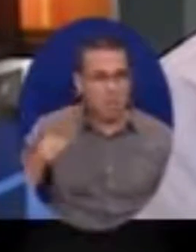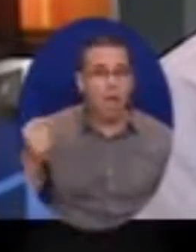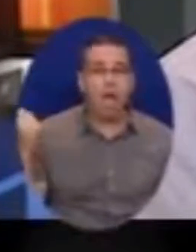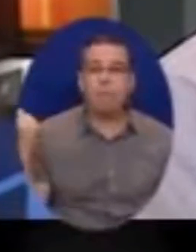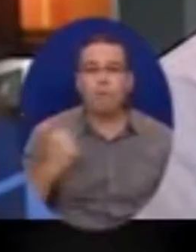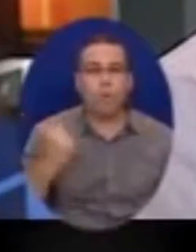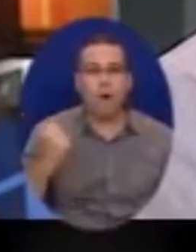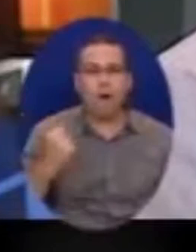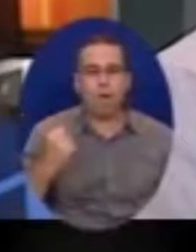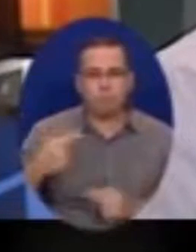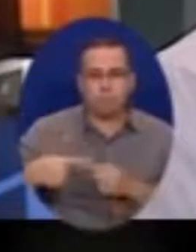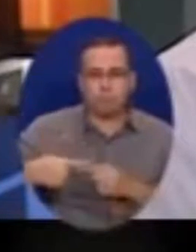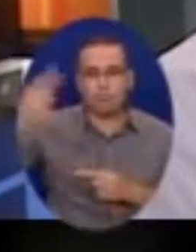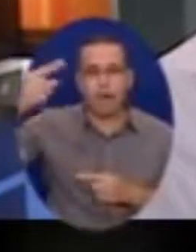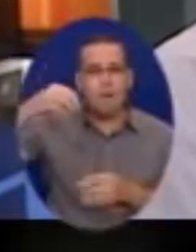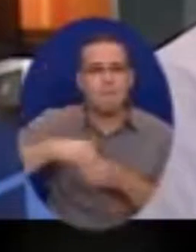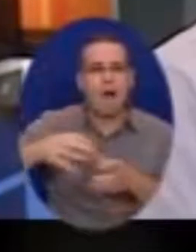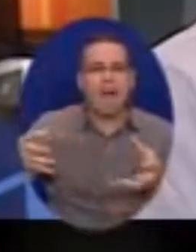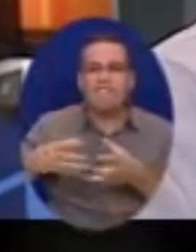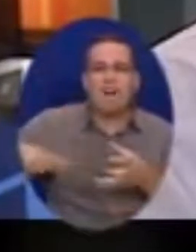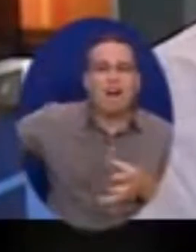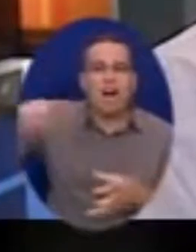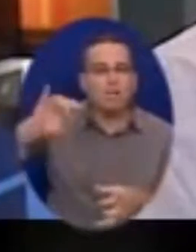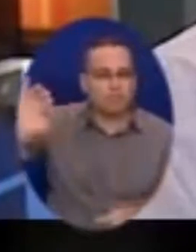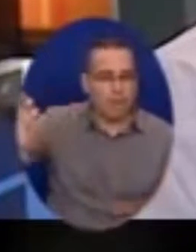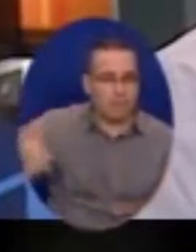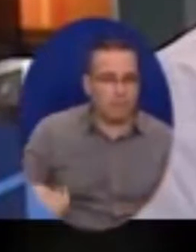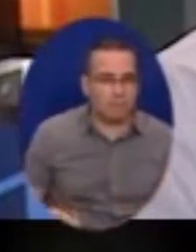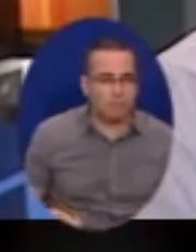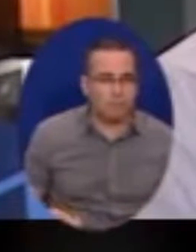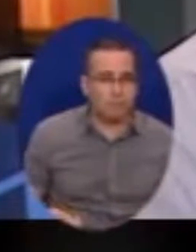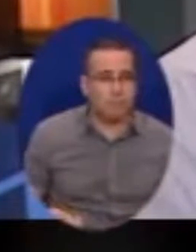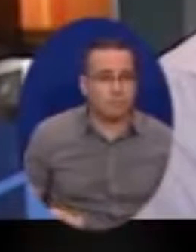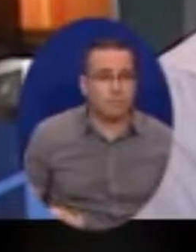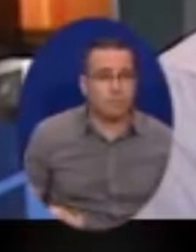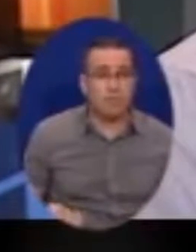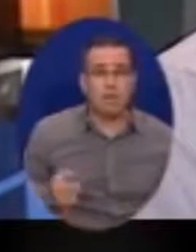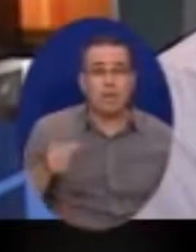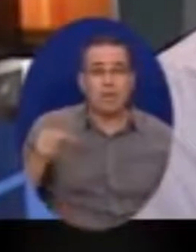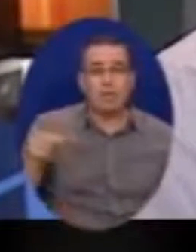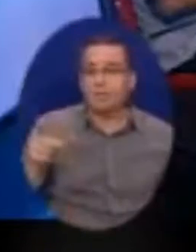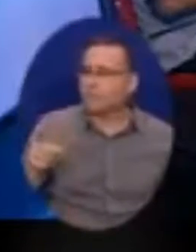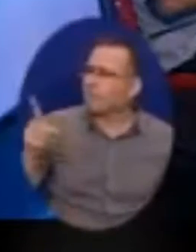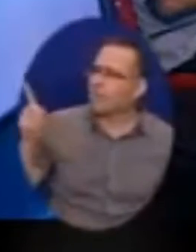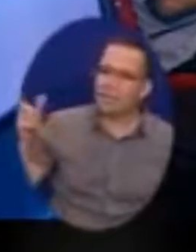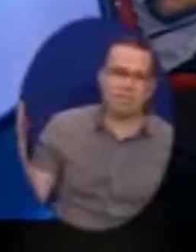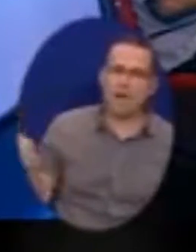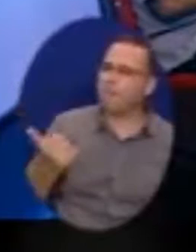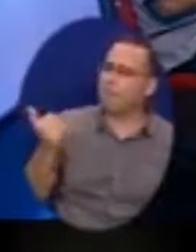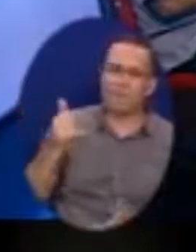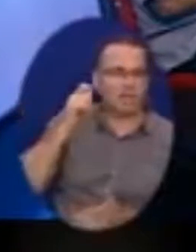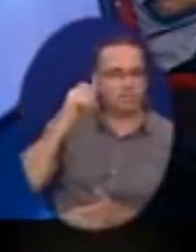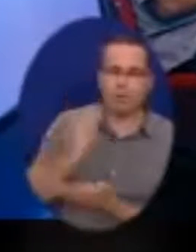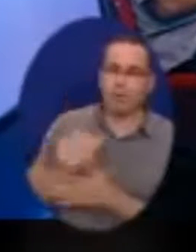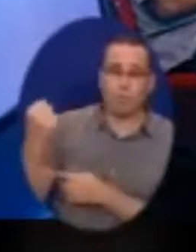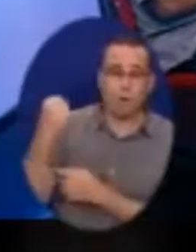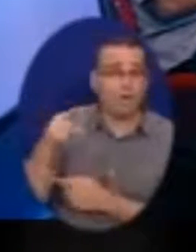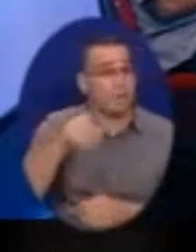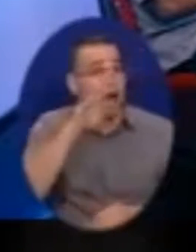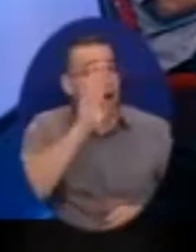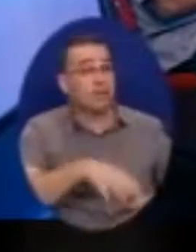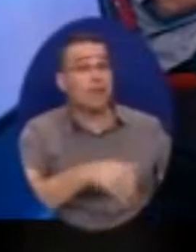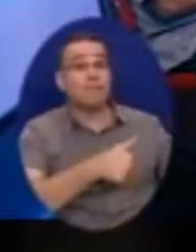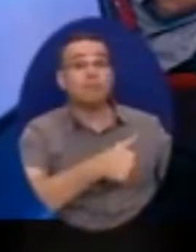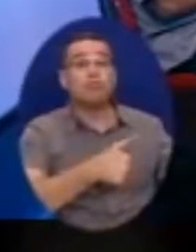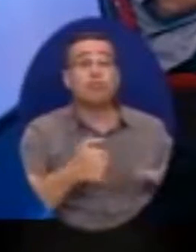עולה בחברה הדרוזית. תביני, יש רק... הם תמיד היו למעלה. הם לא בעלייה, הם תמיד כוח. 4,600